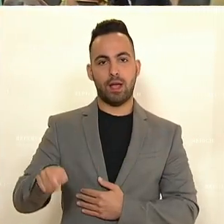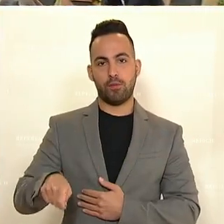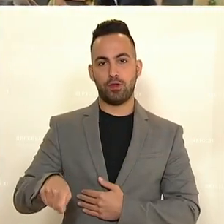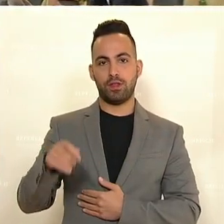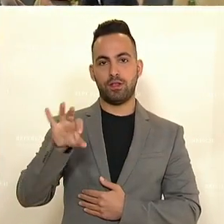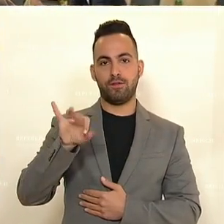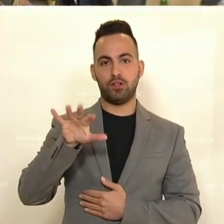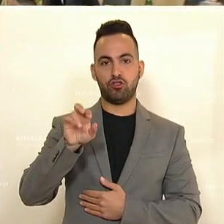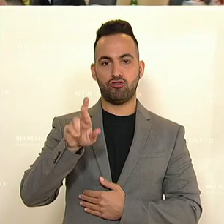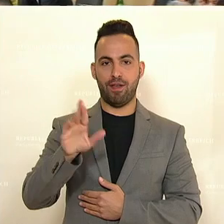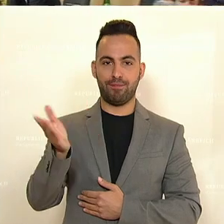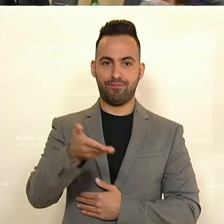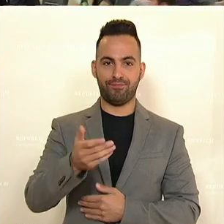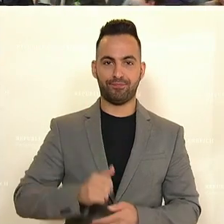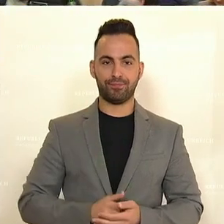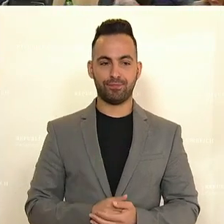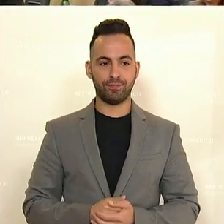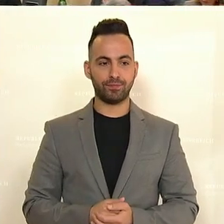der Grünen Fraktion.